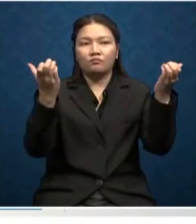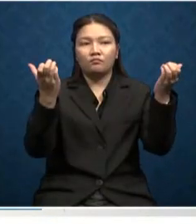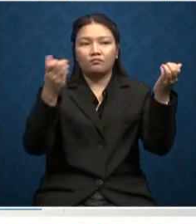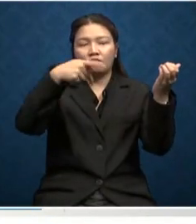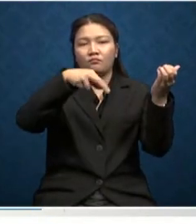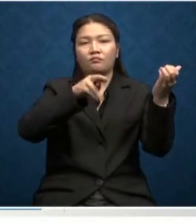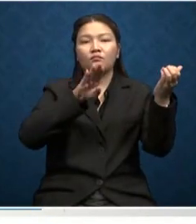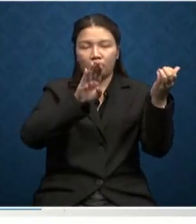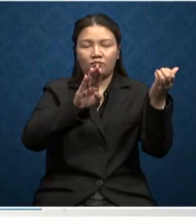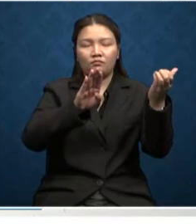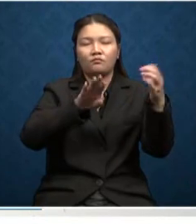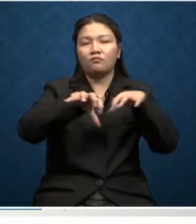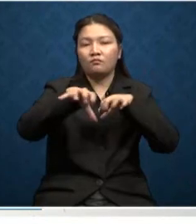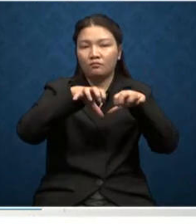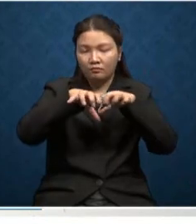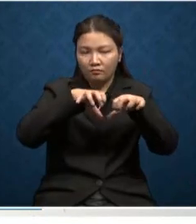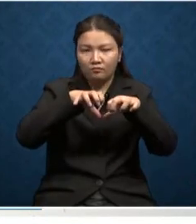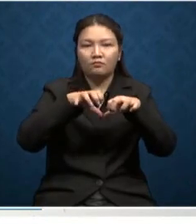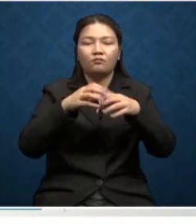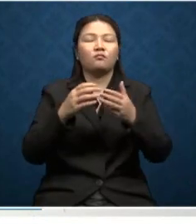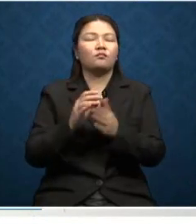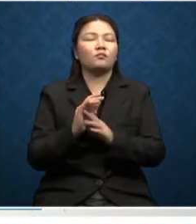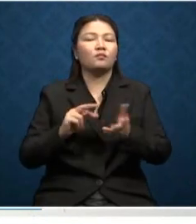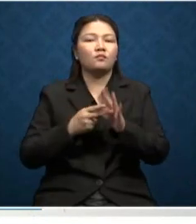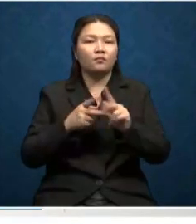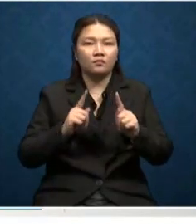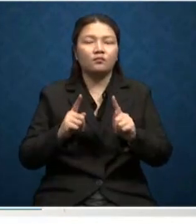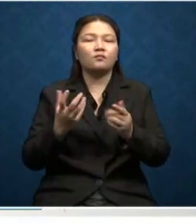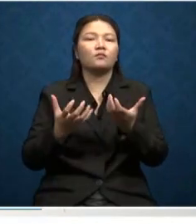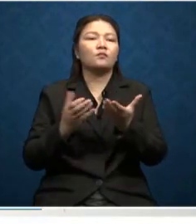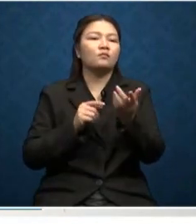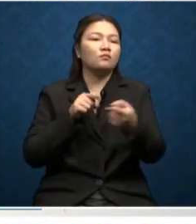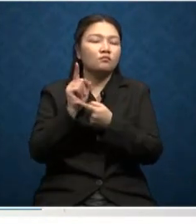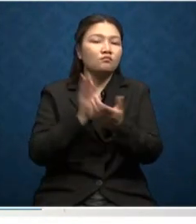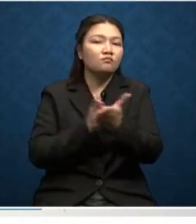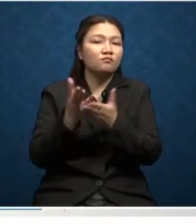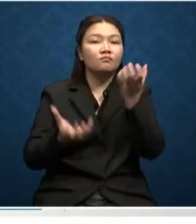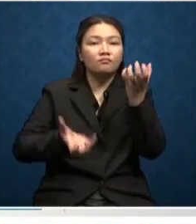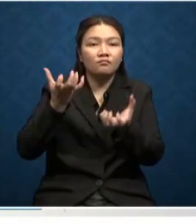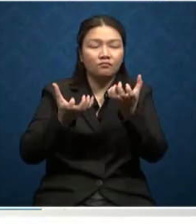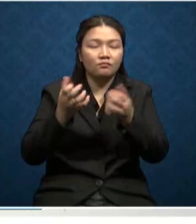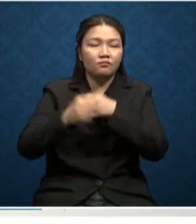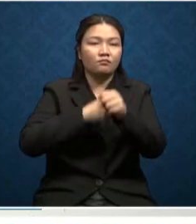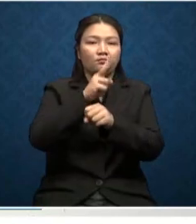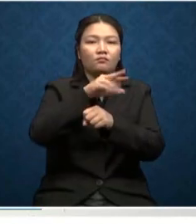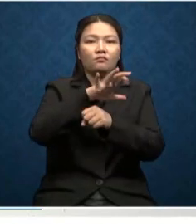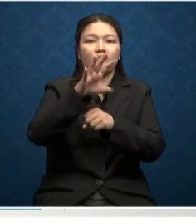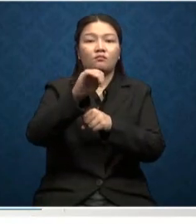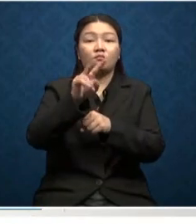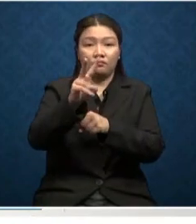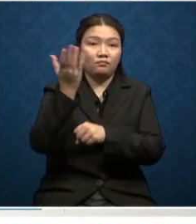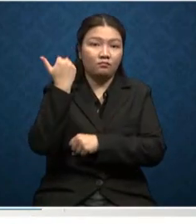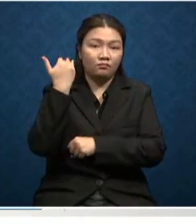องสูงสุดและวิธีการพิจารณาคดีปกครองพ.ศ. 2542